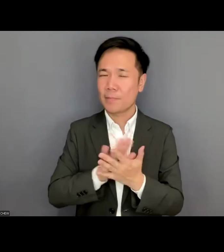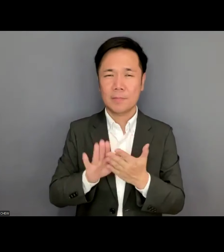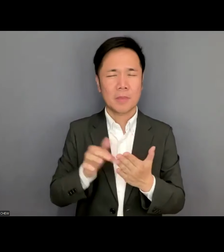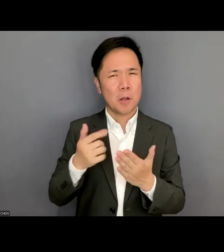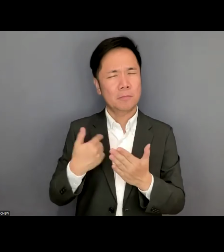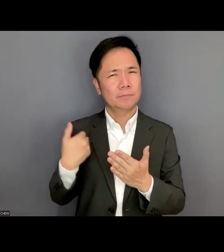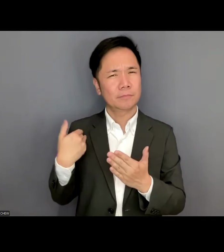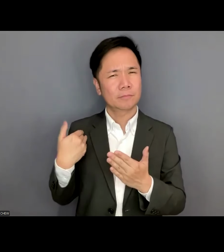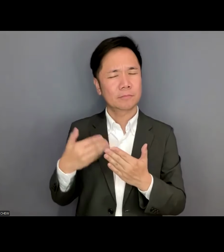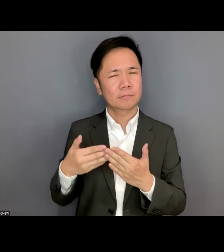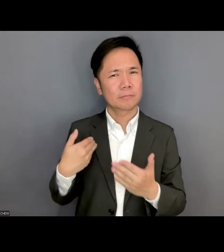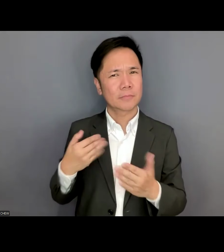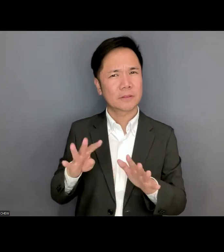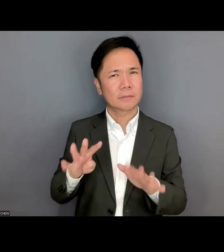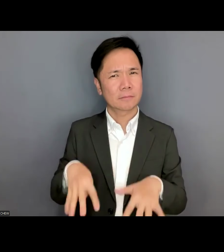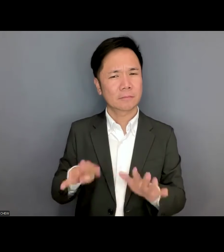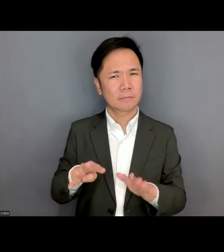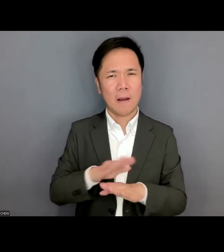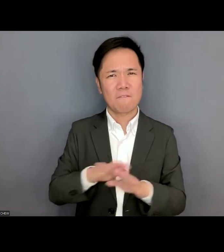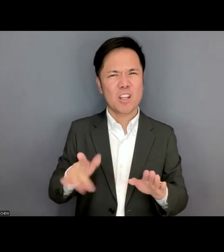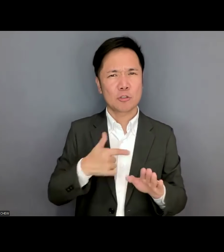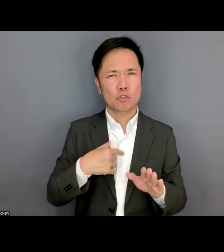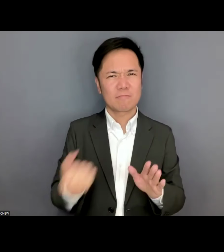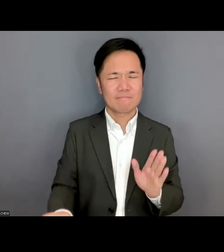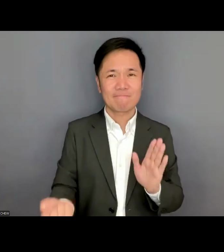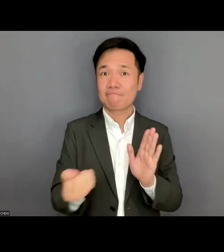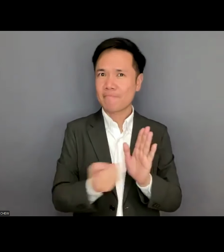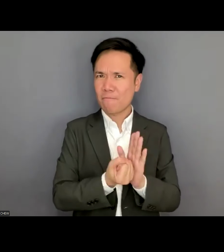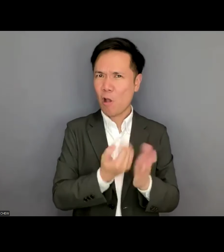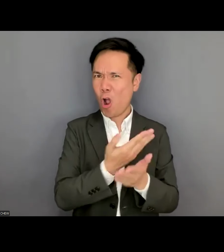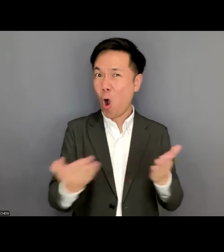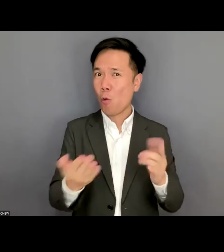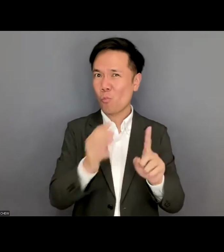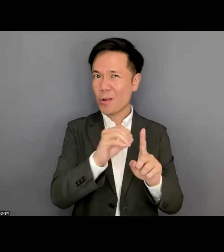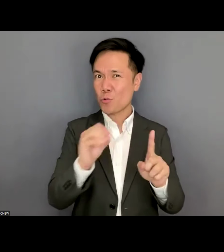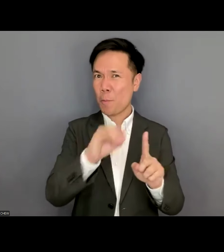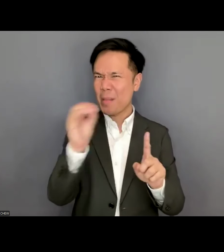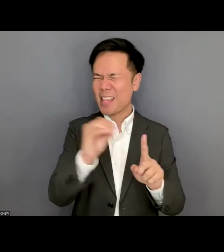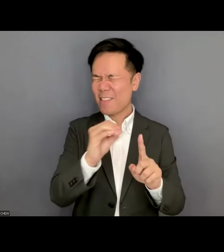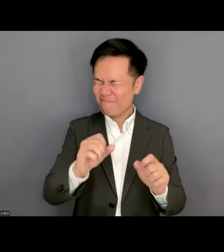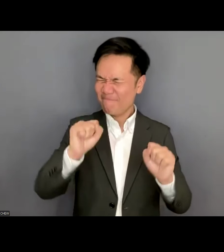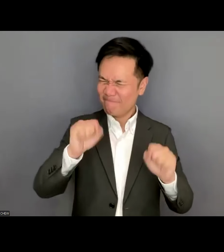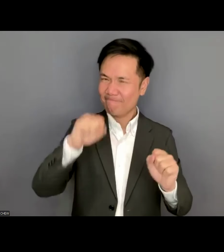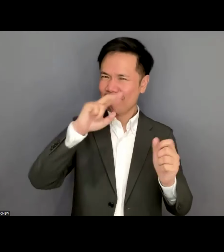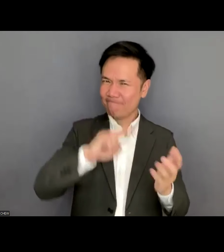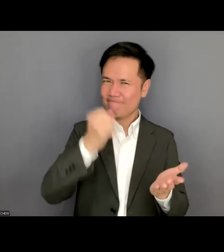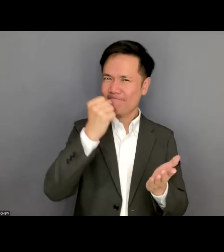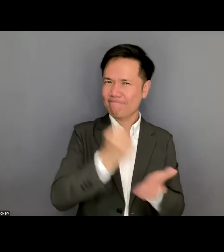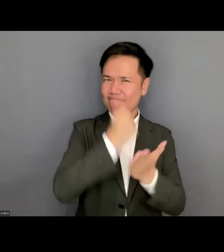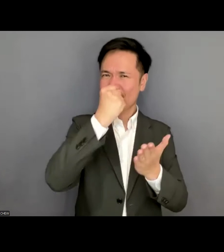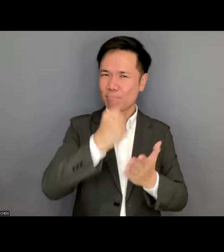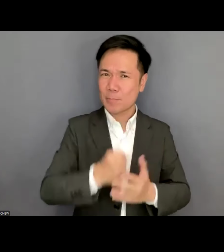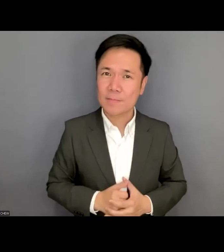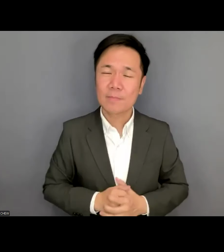adopted à l'occasion du unanimously sommet pour l'avenir, for ce sommet qui